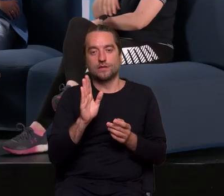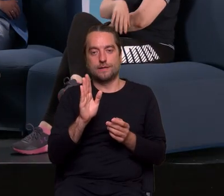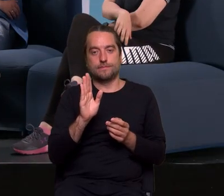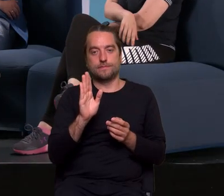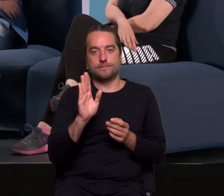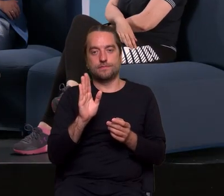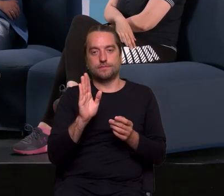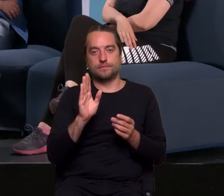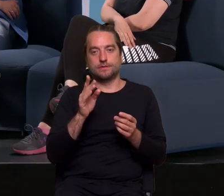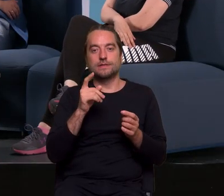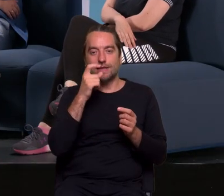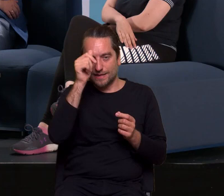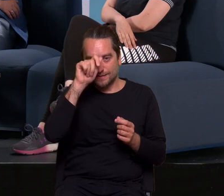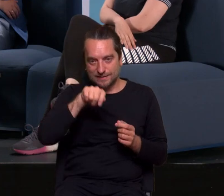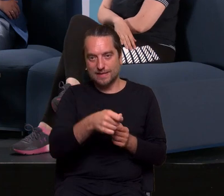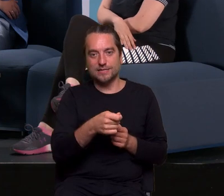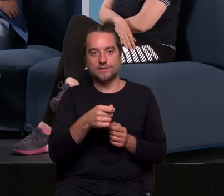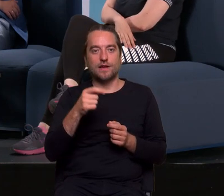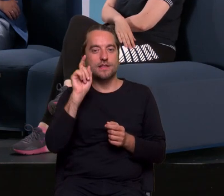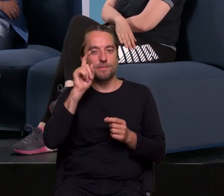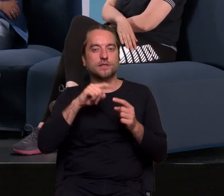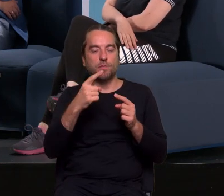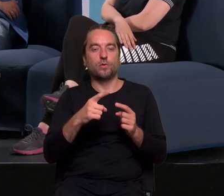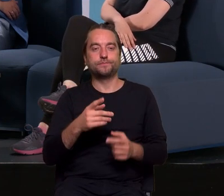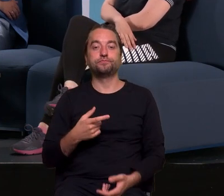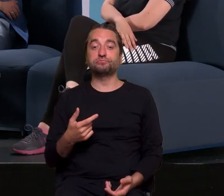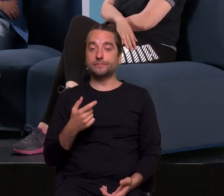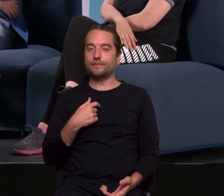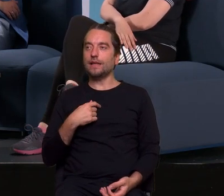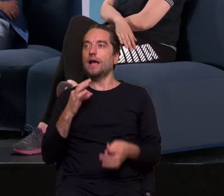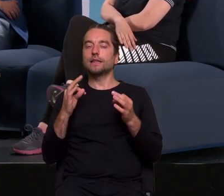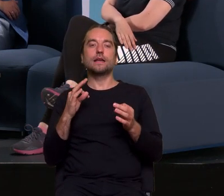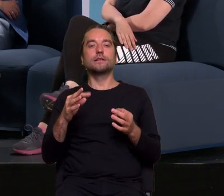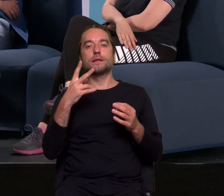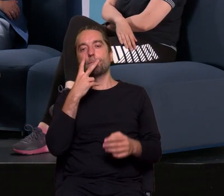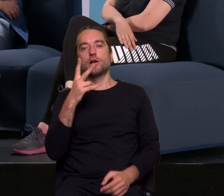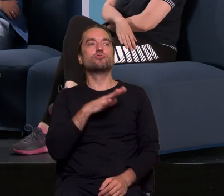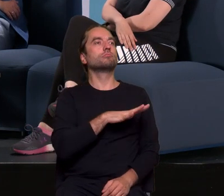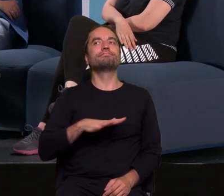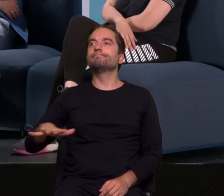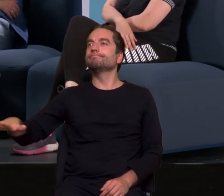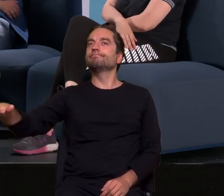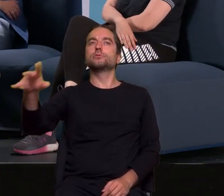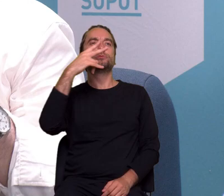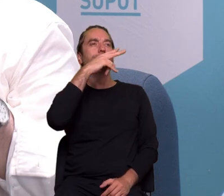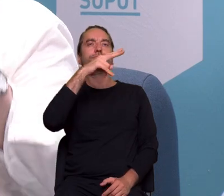Proszę państwa, ja patrzę na przedmioty, które nas teraz tutaj otaczają.